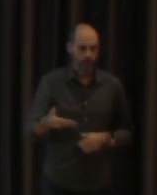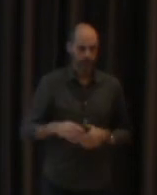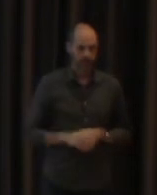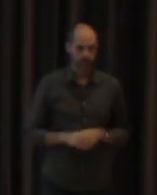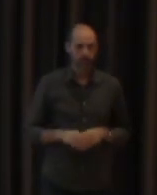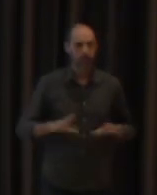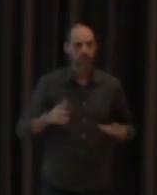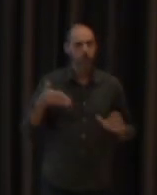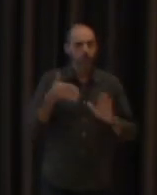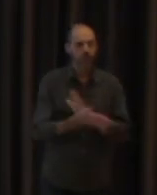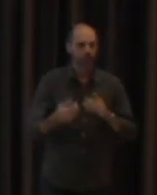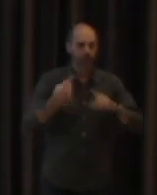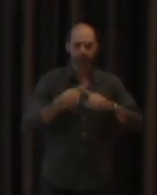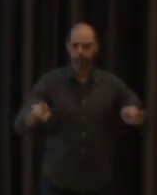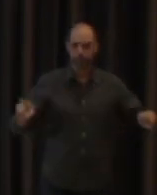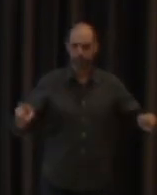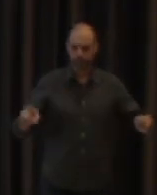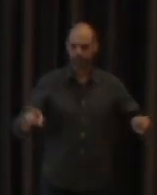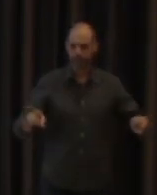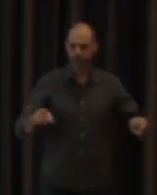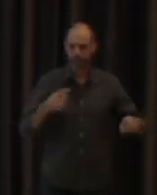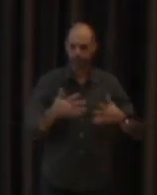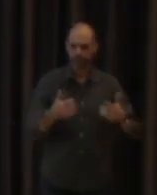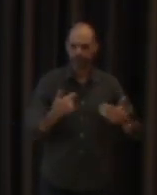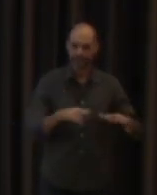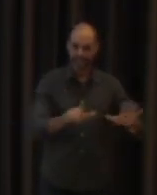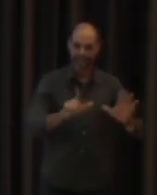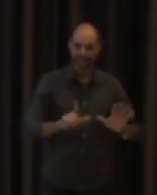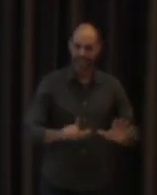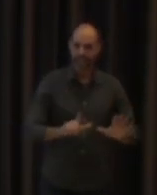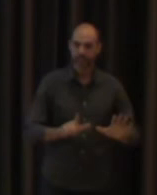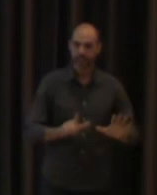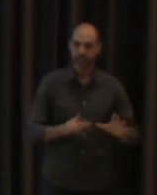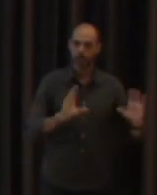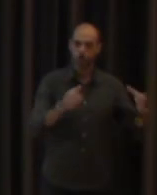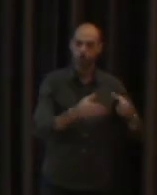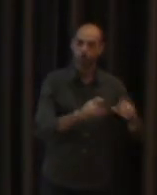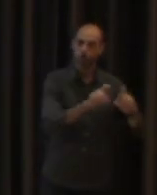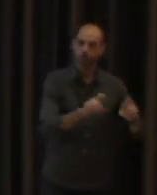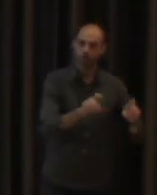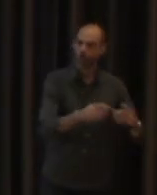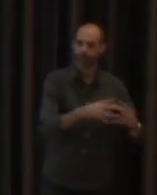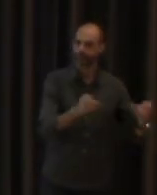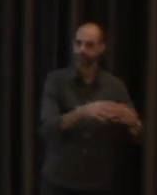però tindrà un sentit ben diferent. Seria la frase de 7. Els informàtics no s'hi avenen.